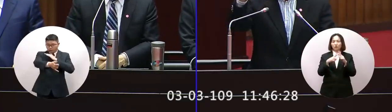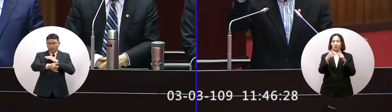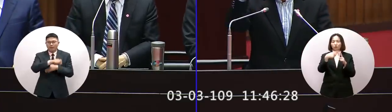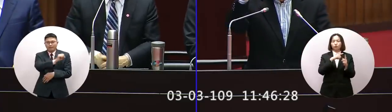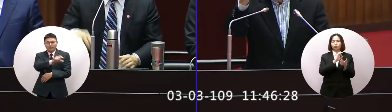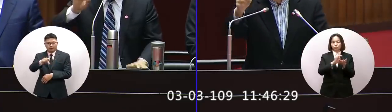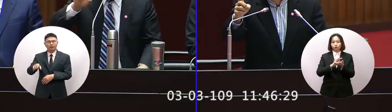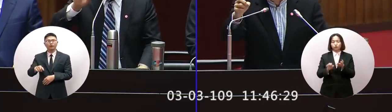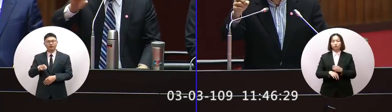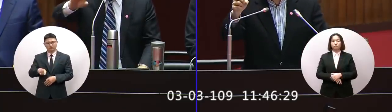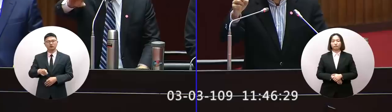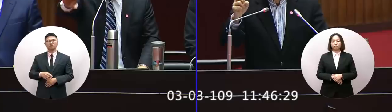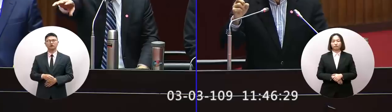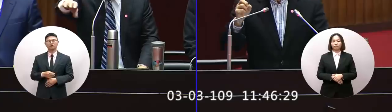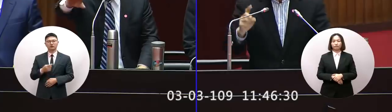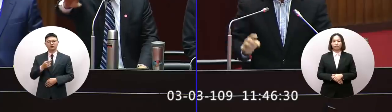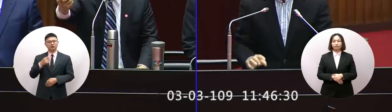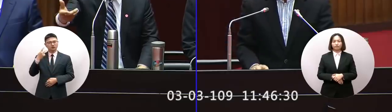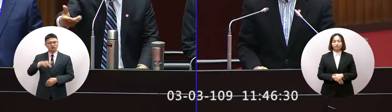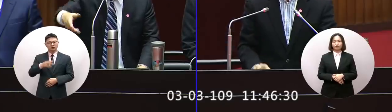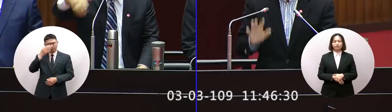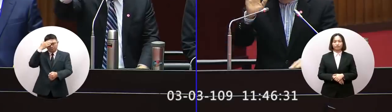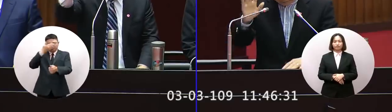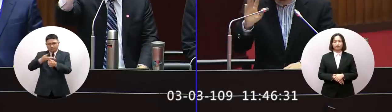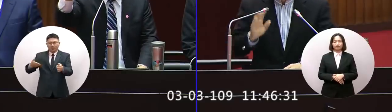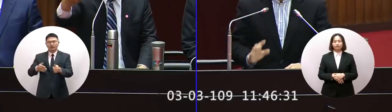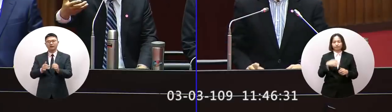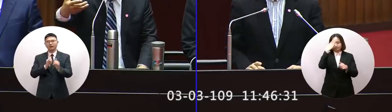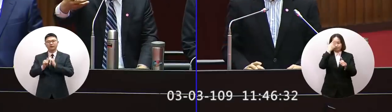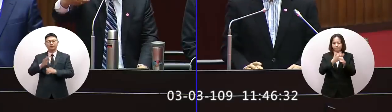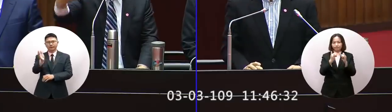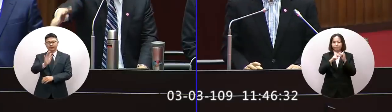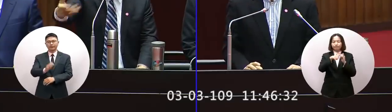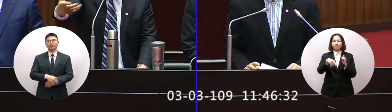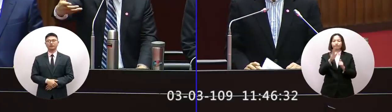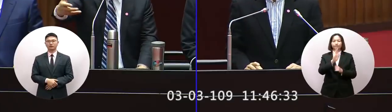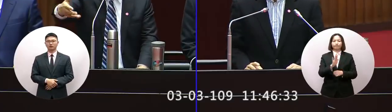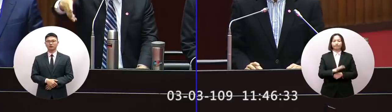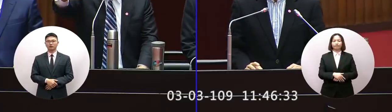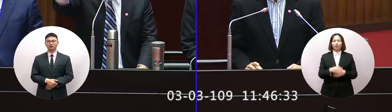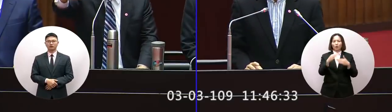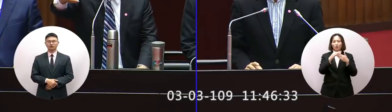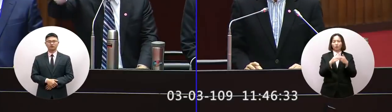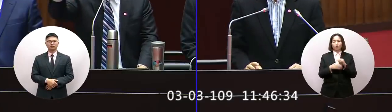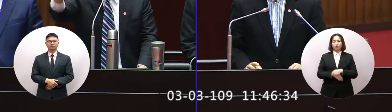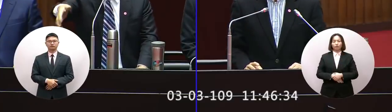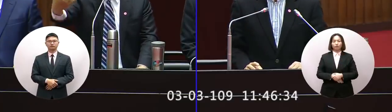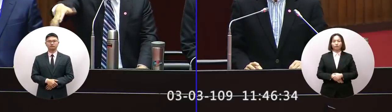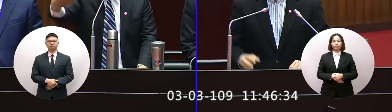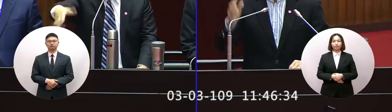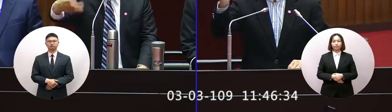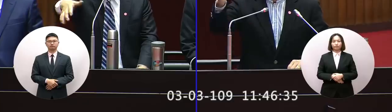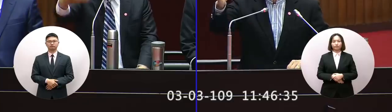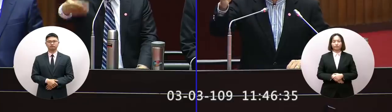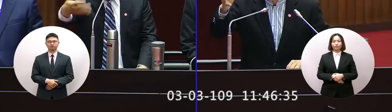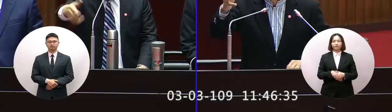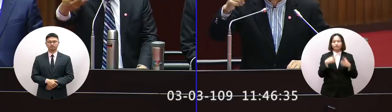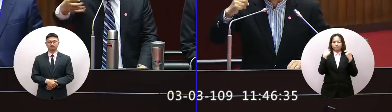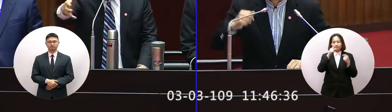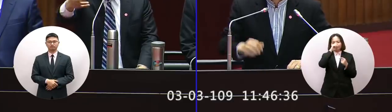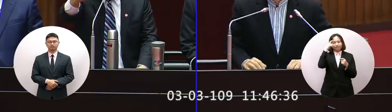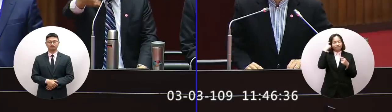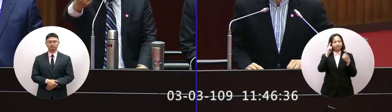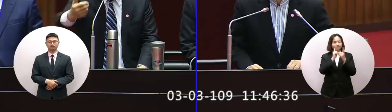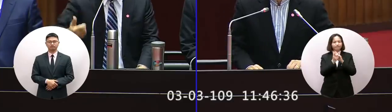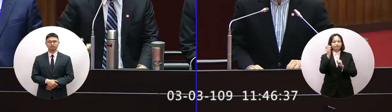對不對好那請問盡量不要去麻煩不要去麻煩沖到什麼欸好魚變